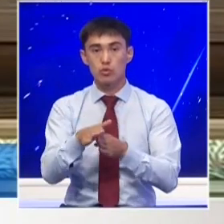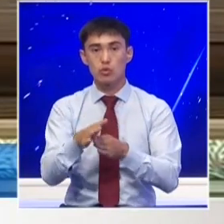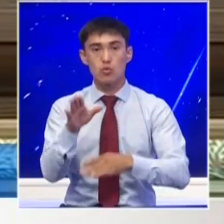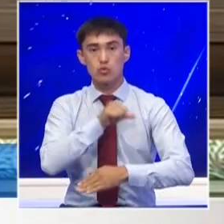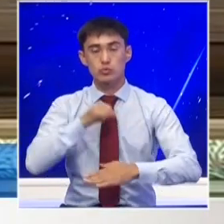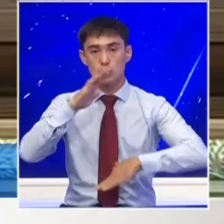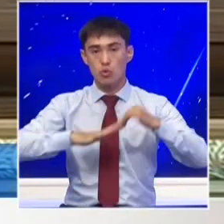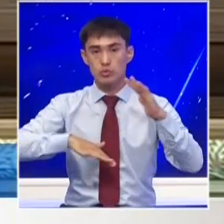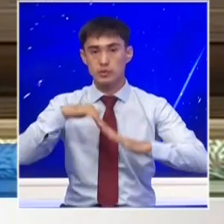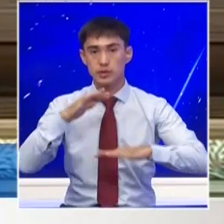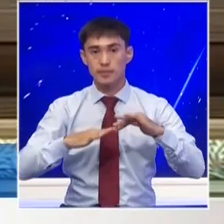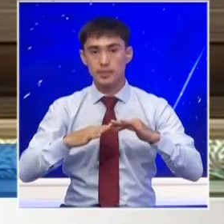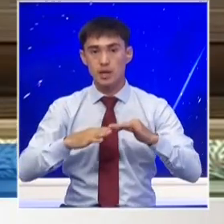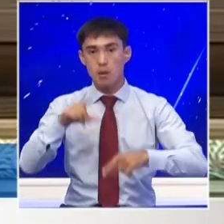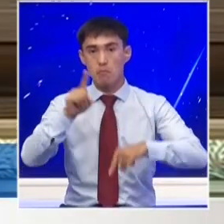өз қолымызда.